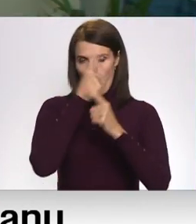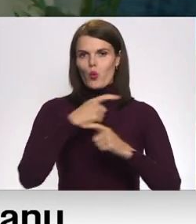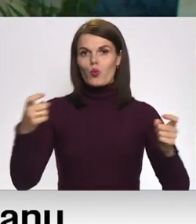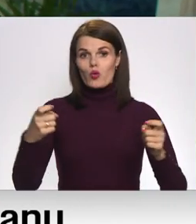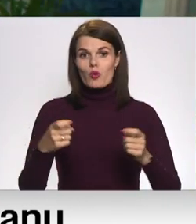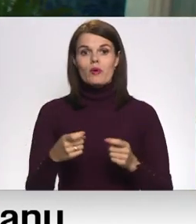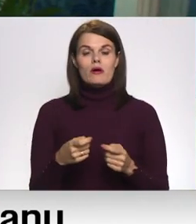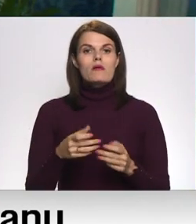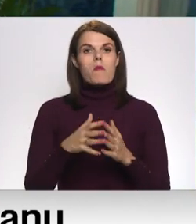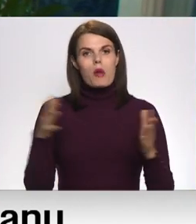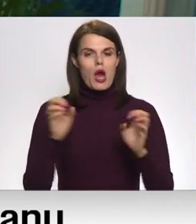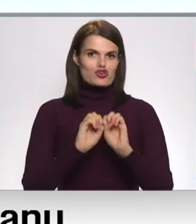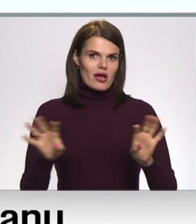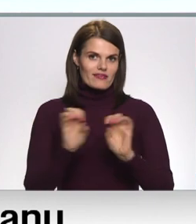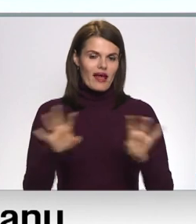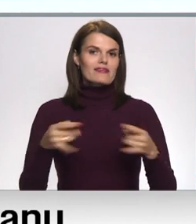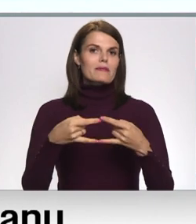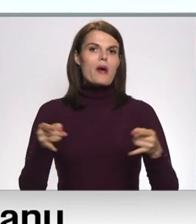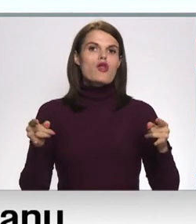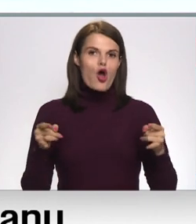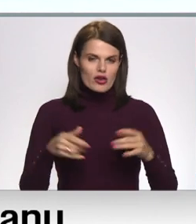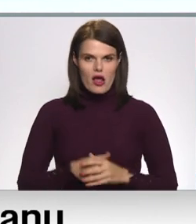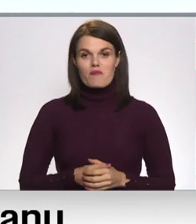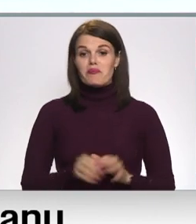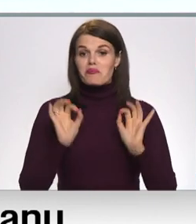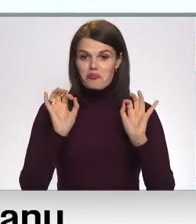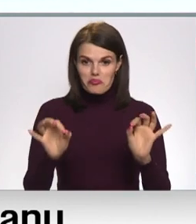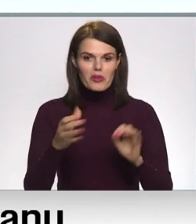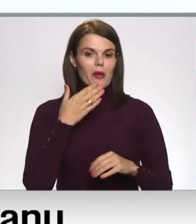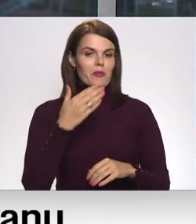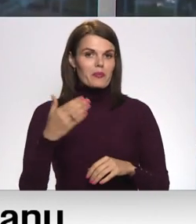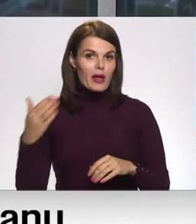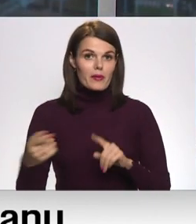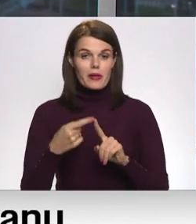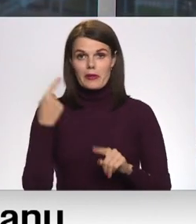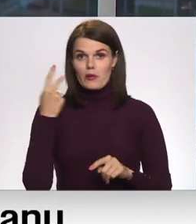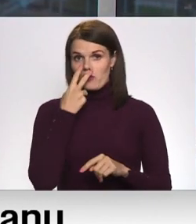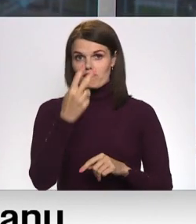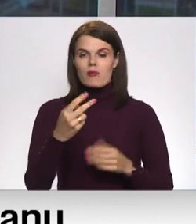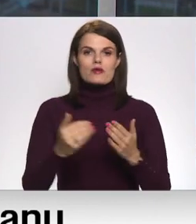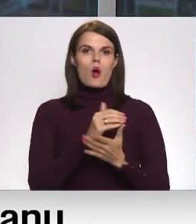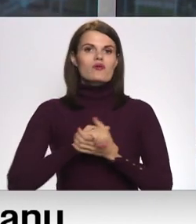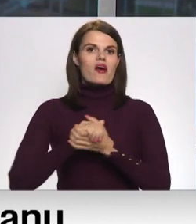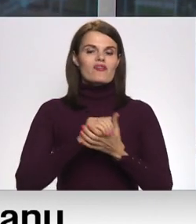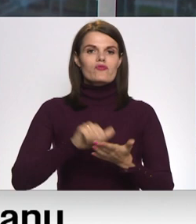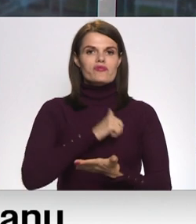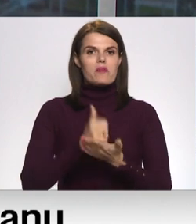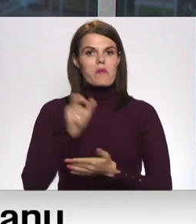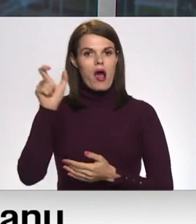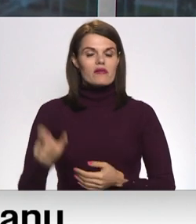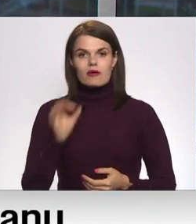sarunās runāto šāvakar Panorāmā. Jāni? Jā, paldies Madarai, un kā tikko dzirdējām no Jaunās vienotības pārstāvi